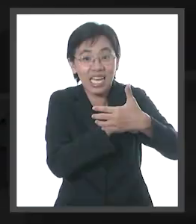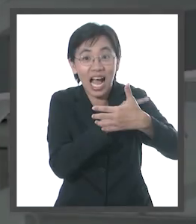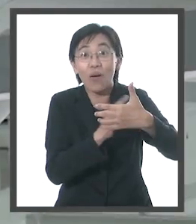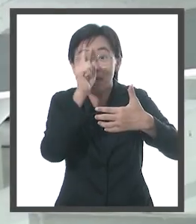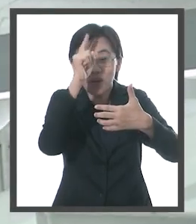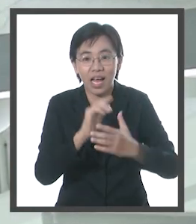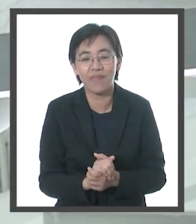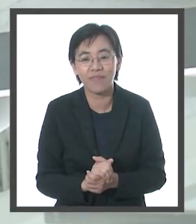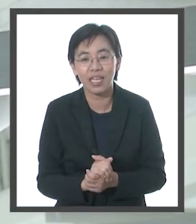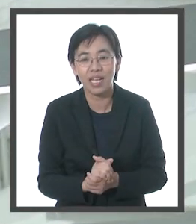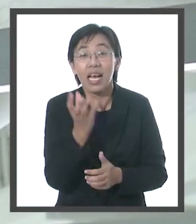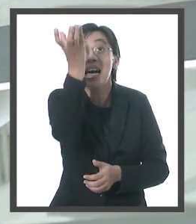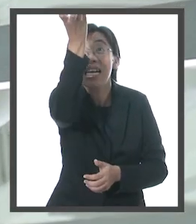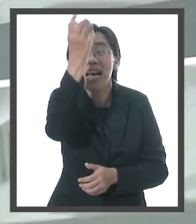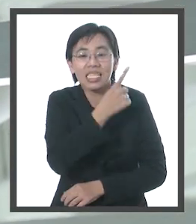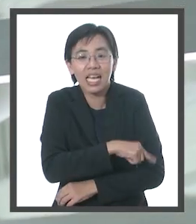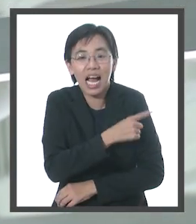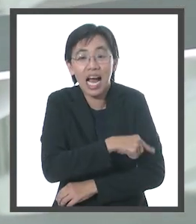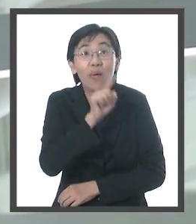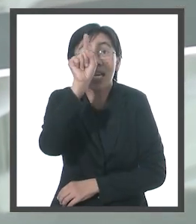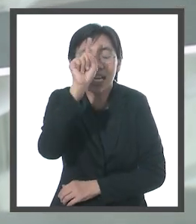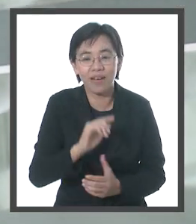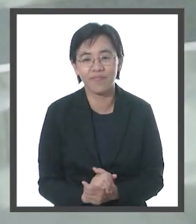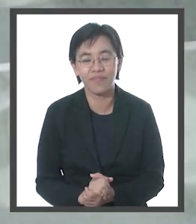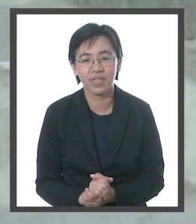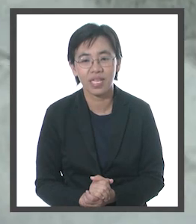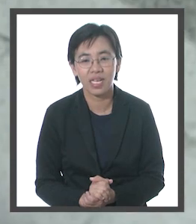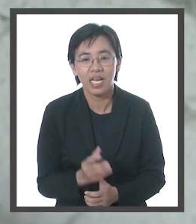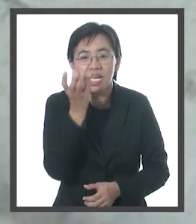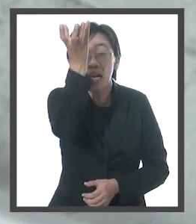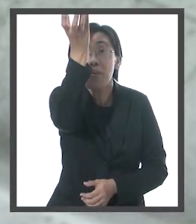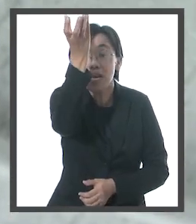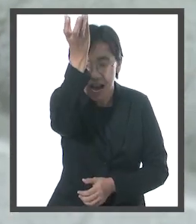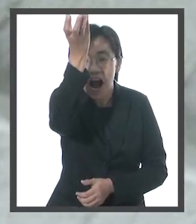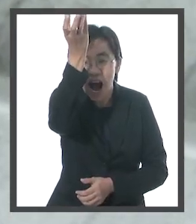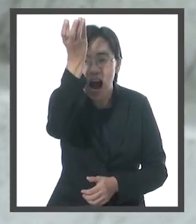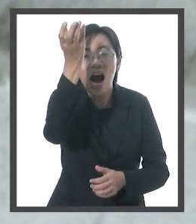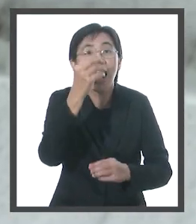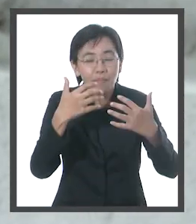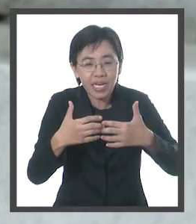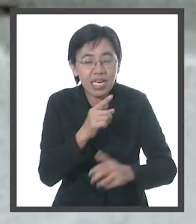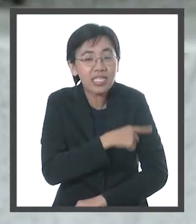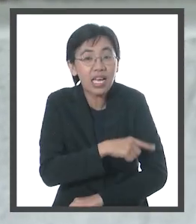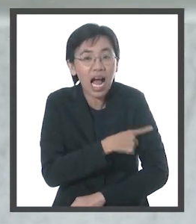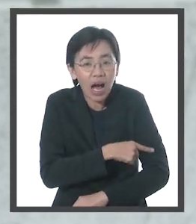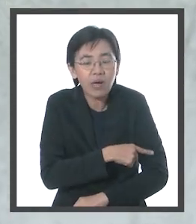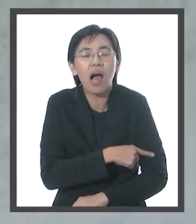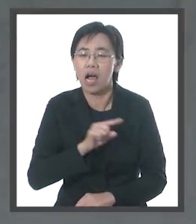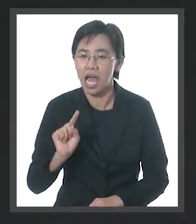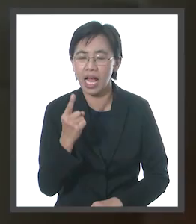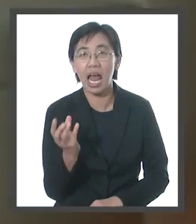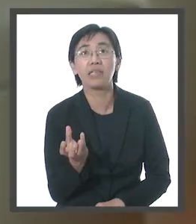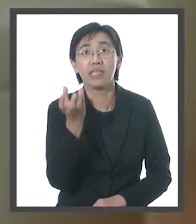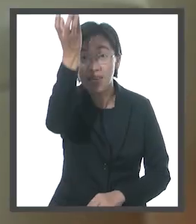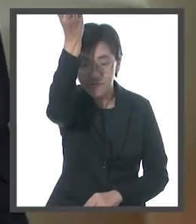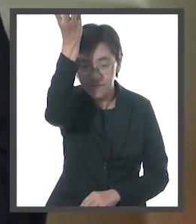ค่ะที่เราเรียกว่า sound masking นะคะเราก็คิดว่าเราน่าจะเป็นแห่งแรกๆนะที่เราติดเครื่องนี้คือมัน